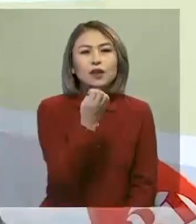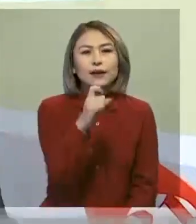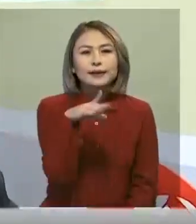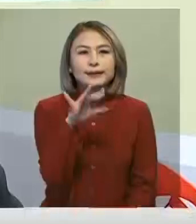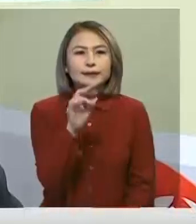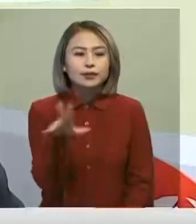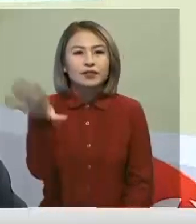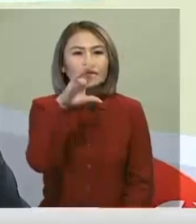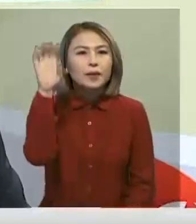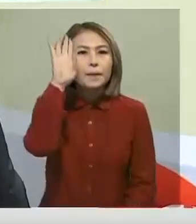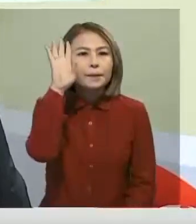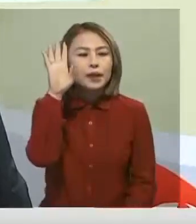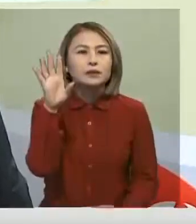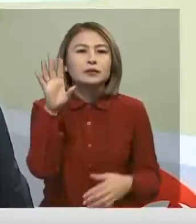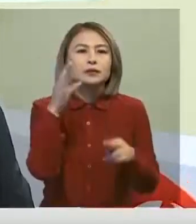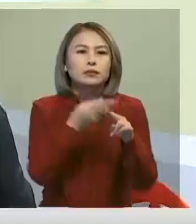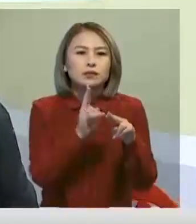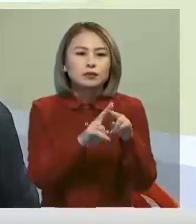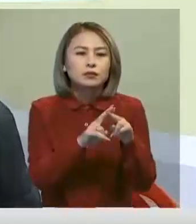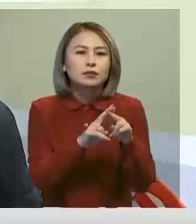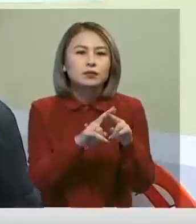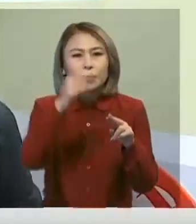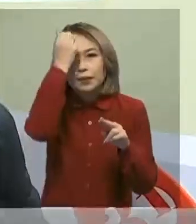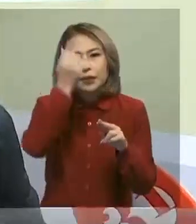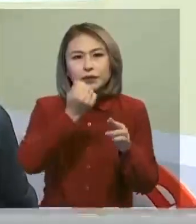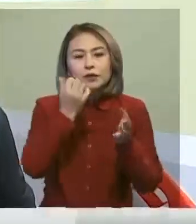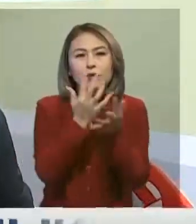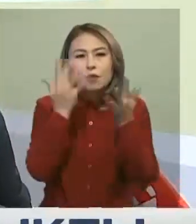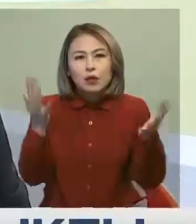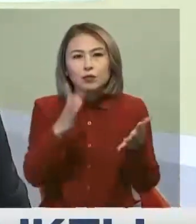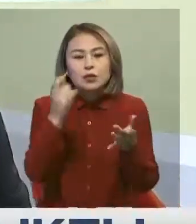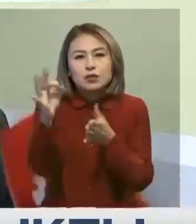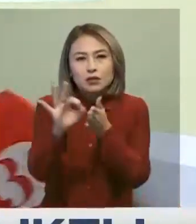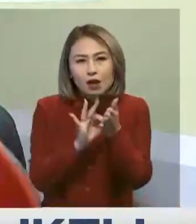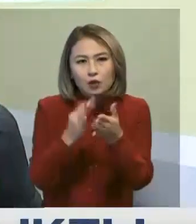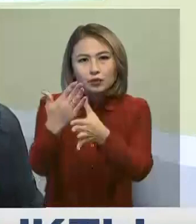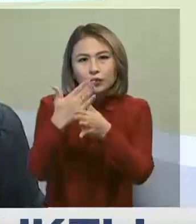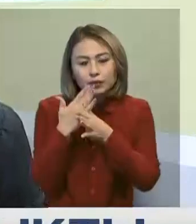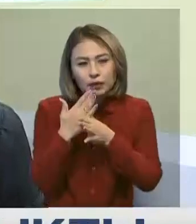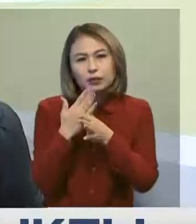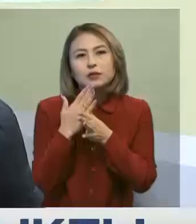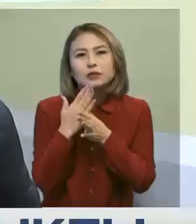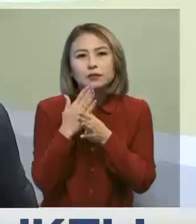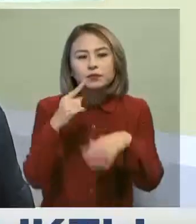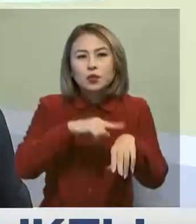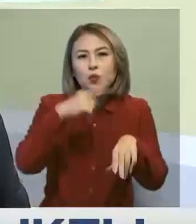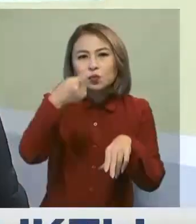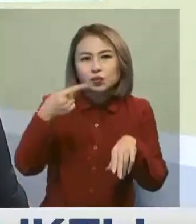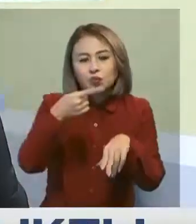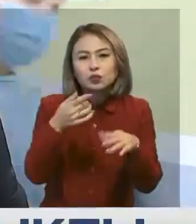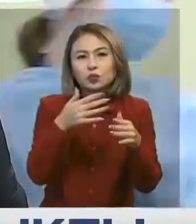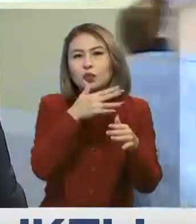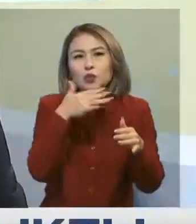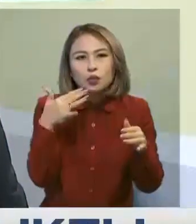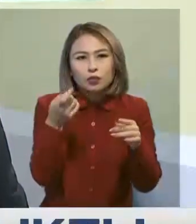Шахтинскерияның жігіттеріне ВГСЧ-ға особый рахмет. Біріншіге оперативно келді. Бір сағаттан көп болса, әлі